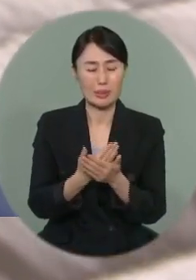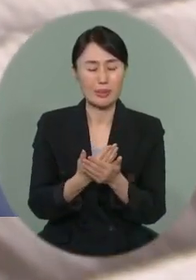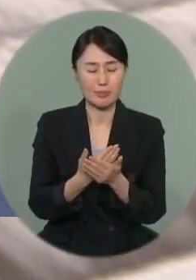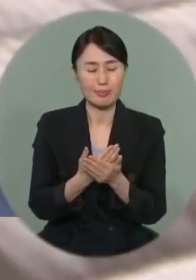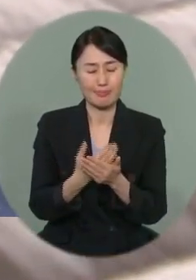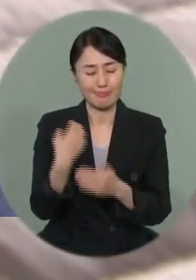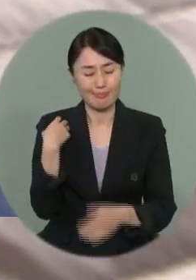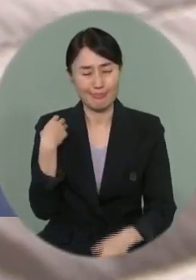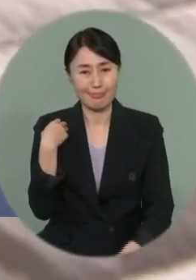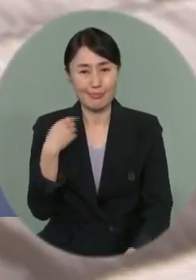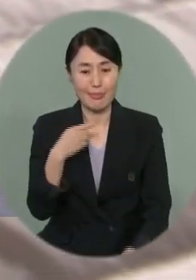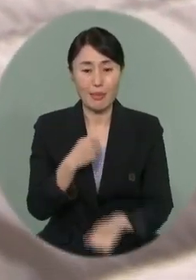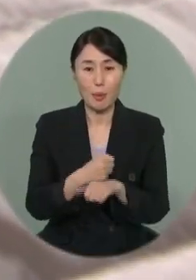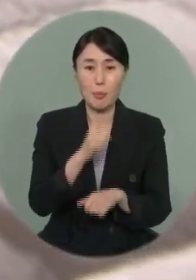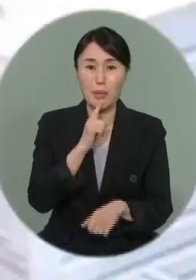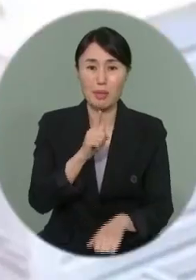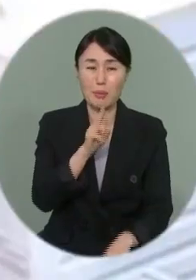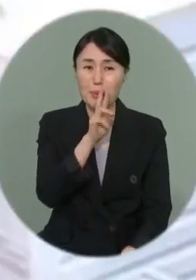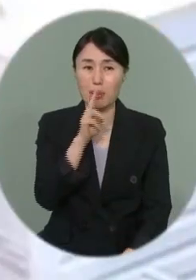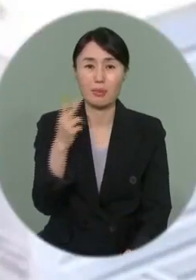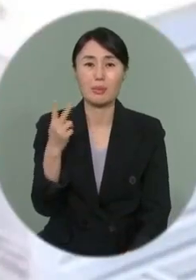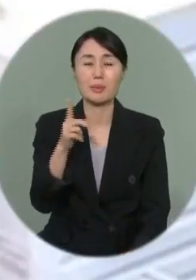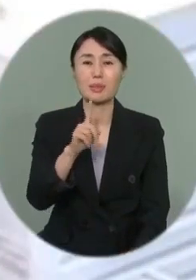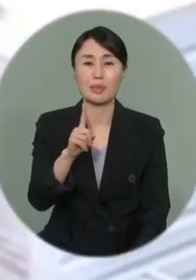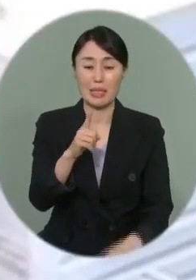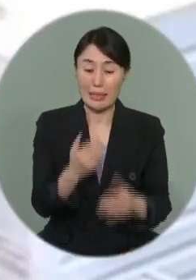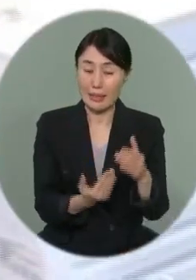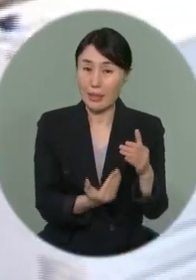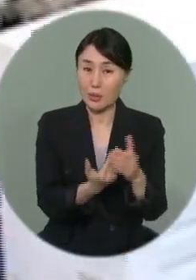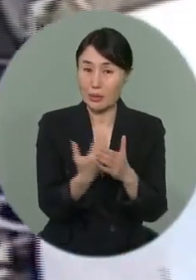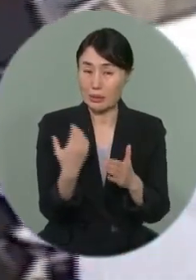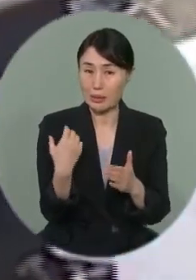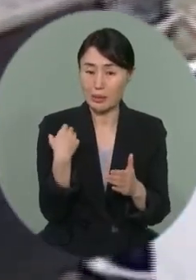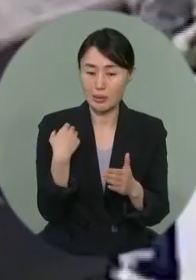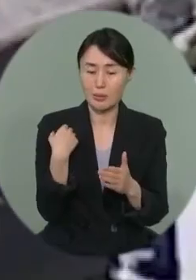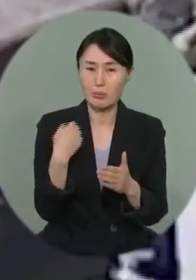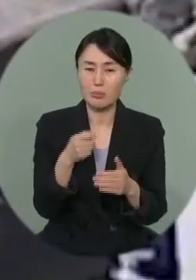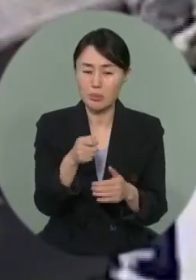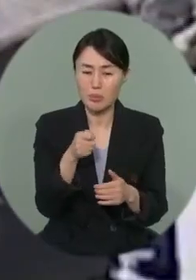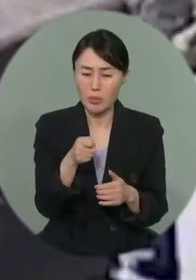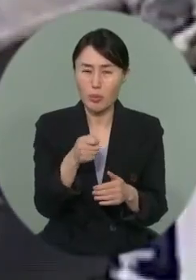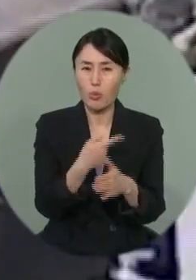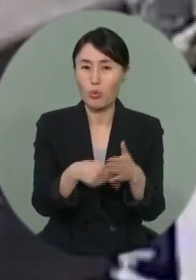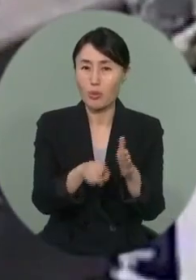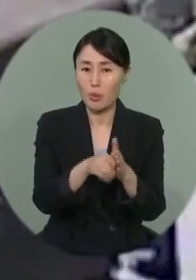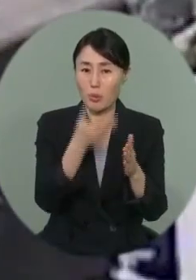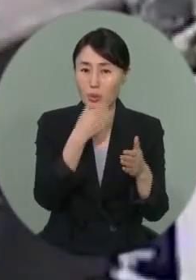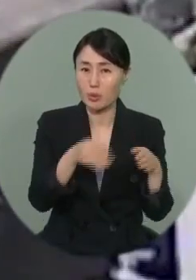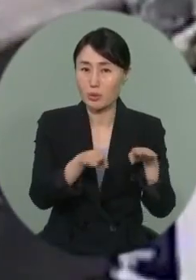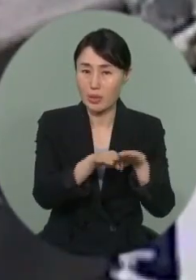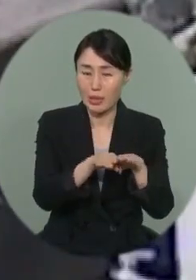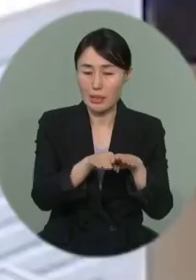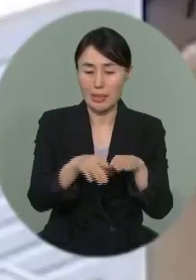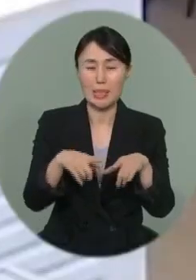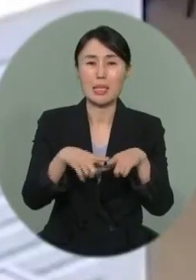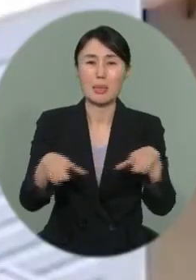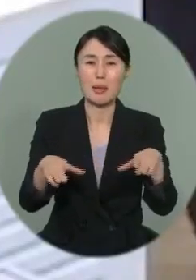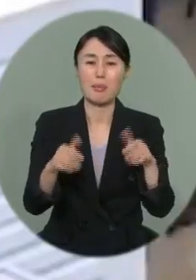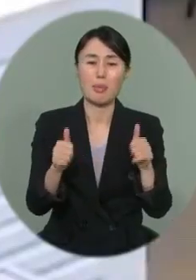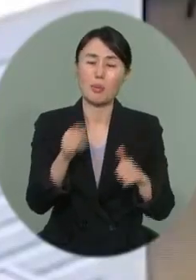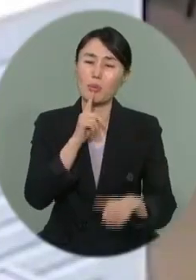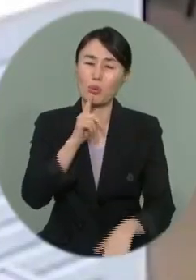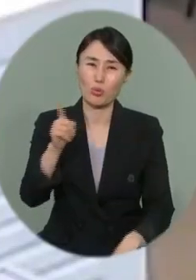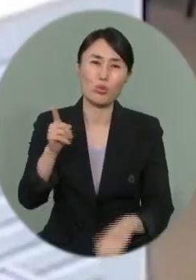있으면 지겠다고 해놓고. 이번 사고의 책임을 묻기 위해 유족들은 복지관을 상대로 민사소송 절차를 준비하고